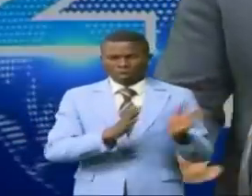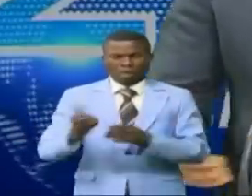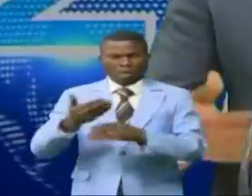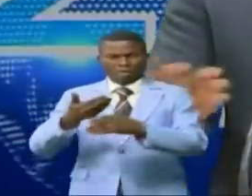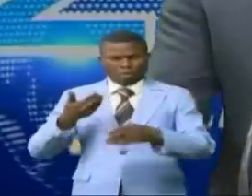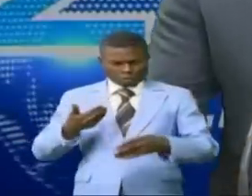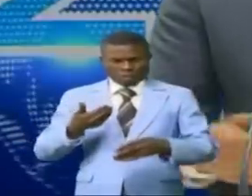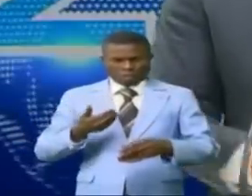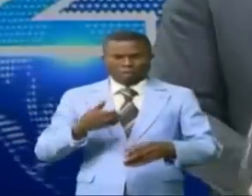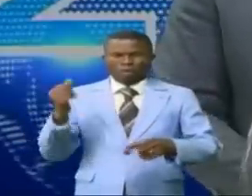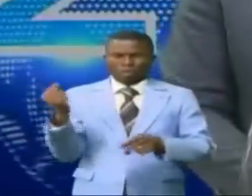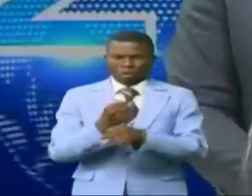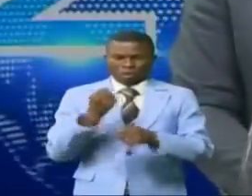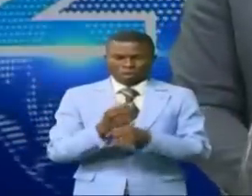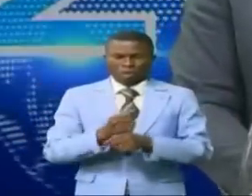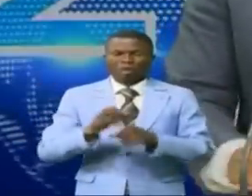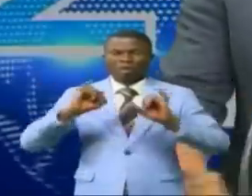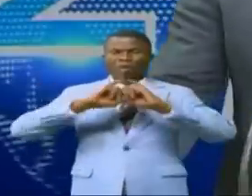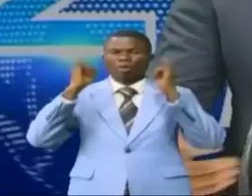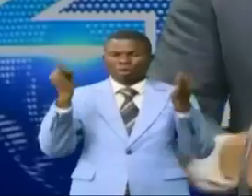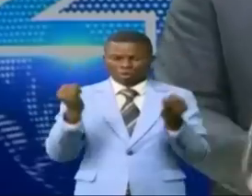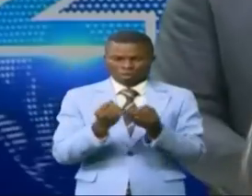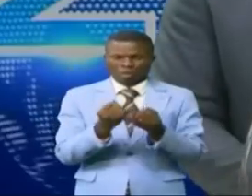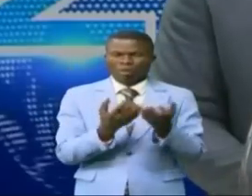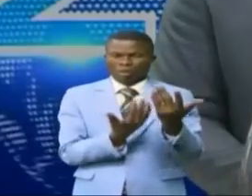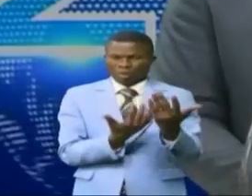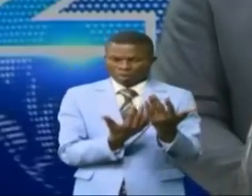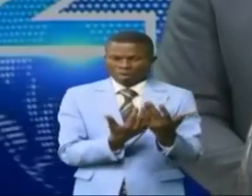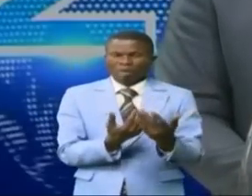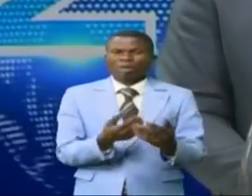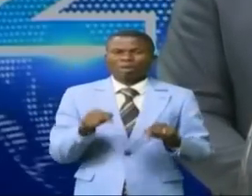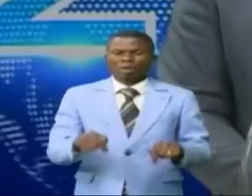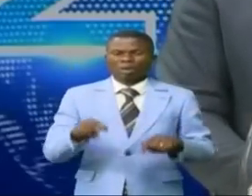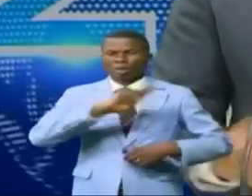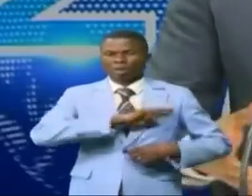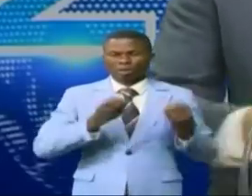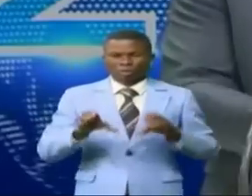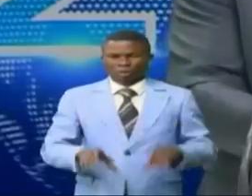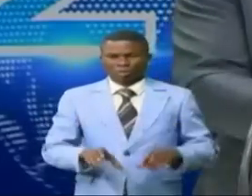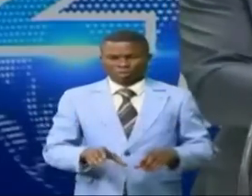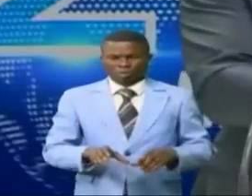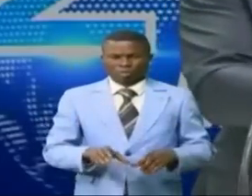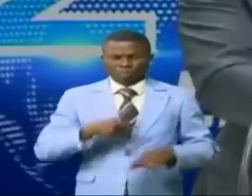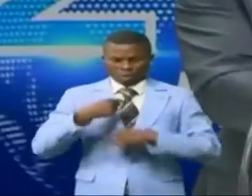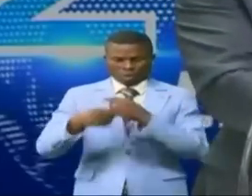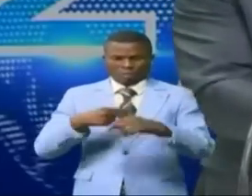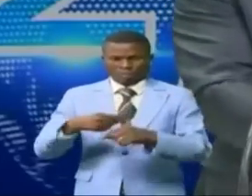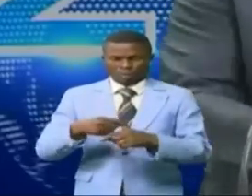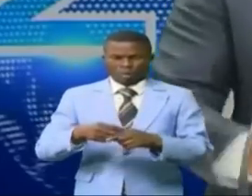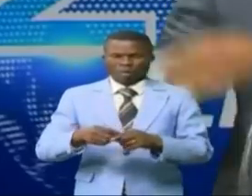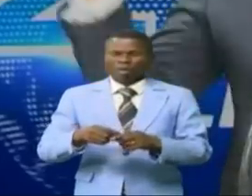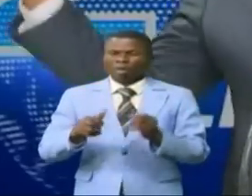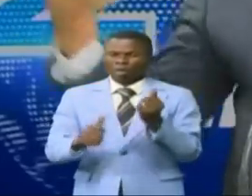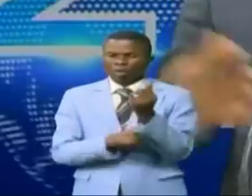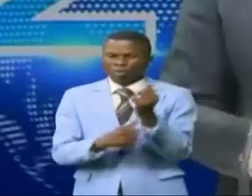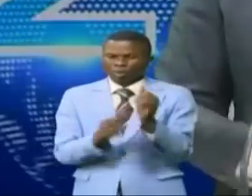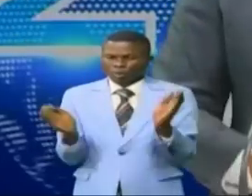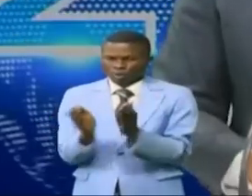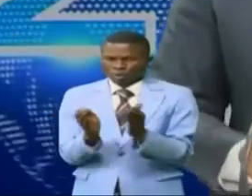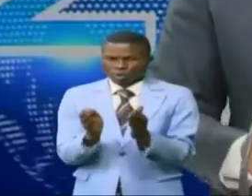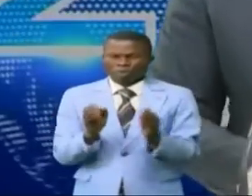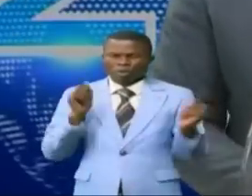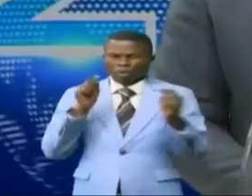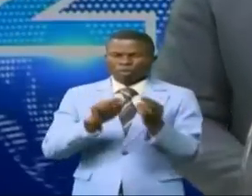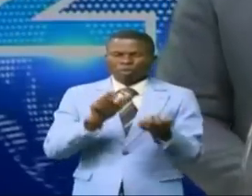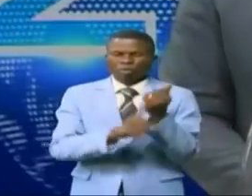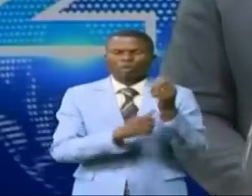à cette industrie qui arrive incessamment en RDC. Et on partira de la petite main jusqu'au PhD